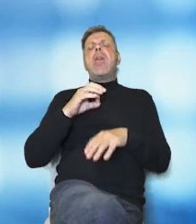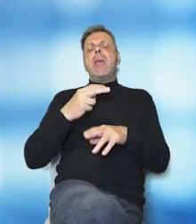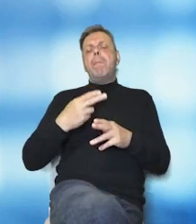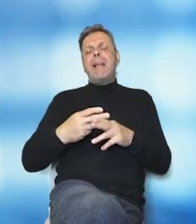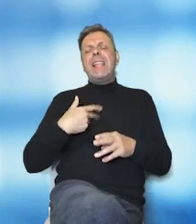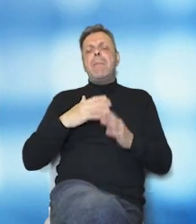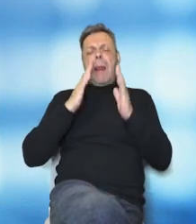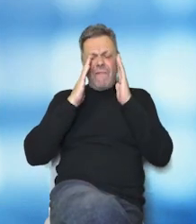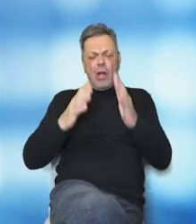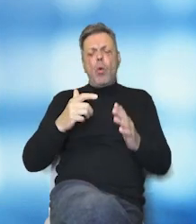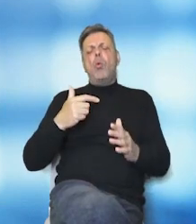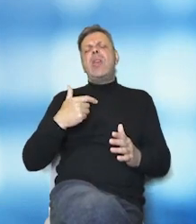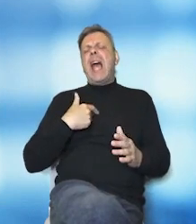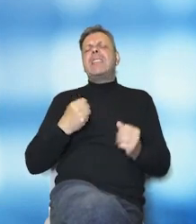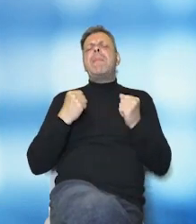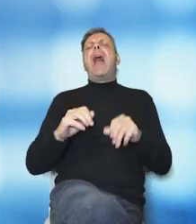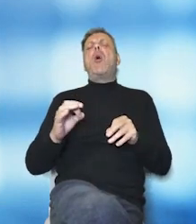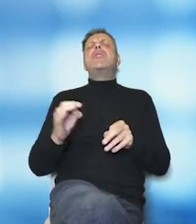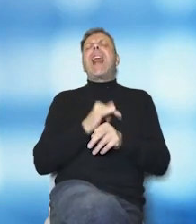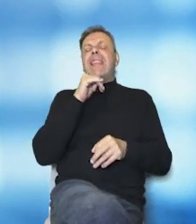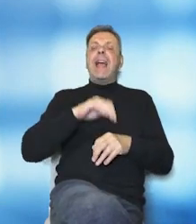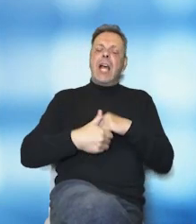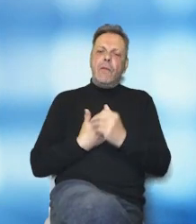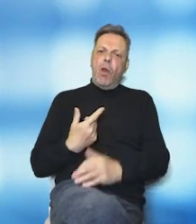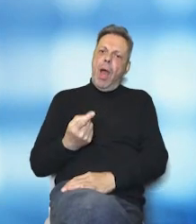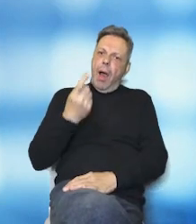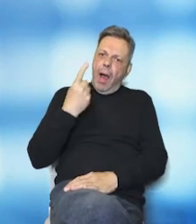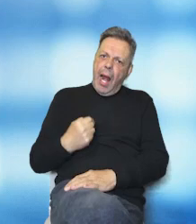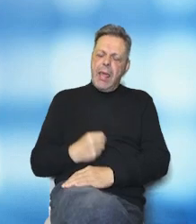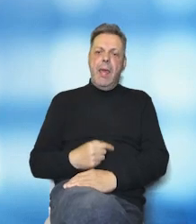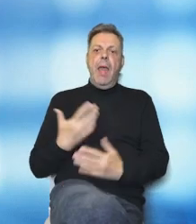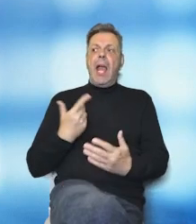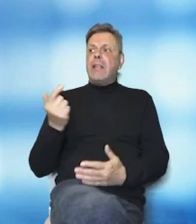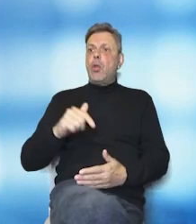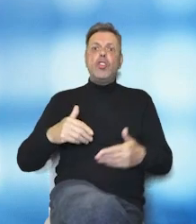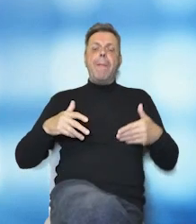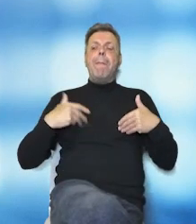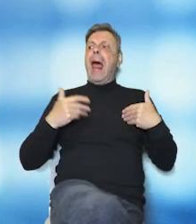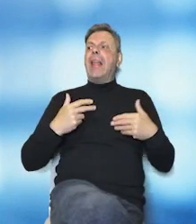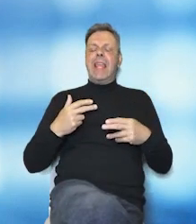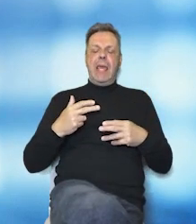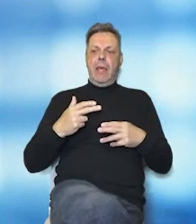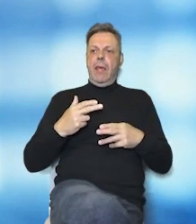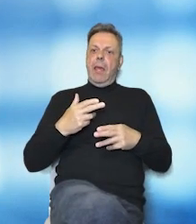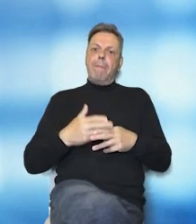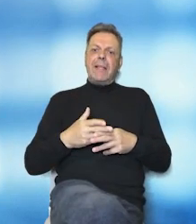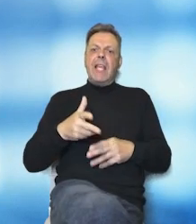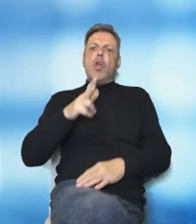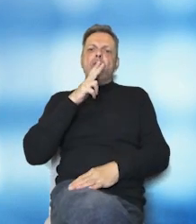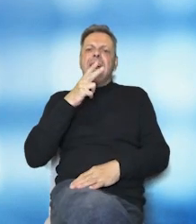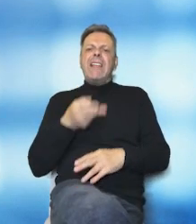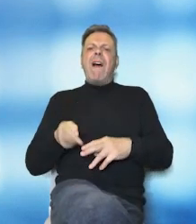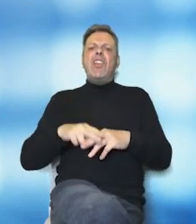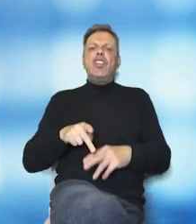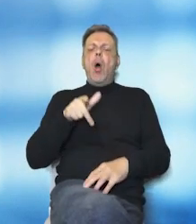sam zbog toga jako sretna i zadovoljna, ali kad dođe neki mladi pacijent, on zahtjeva više i